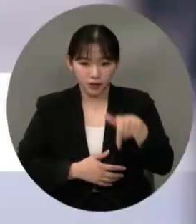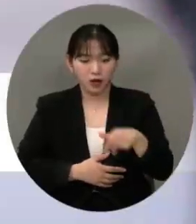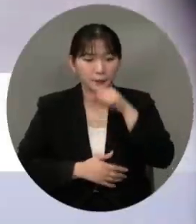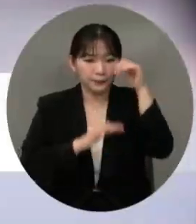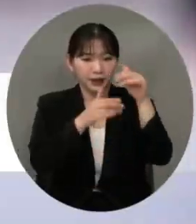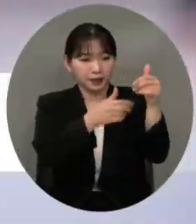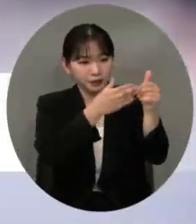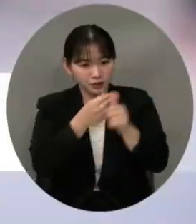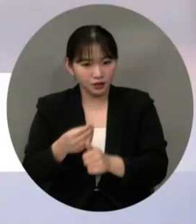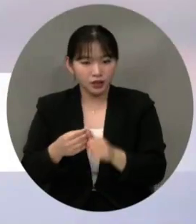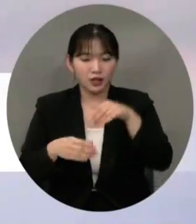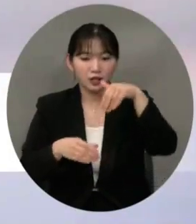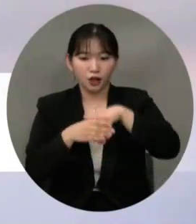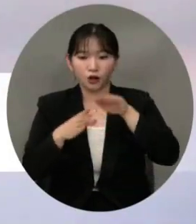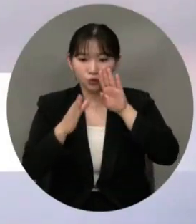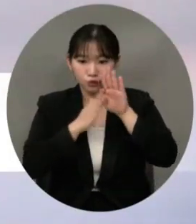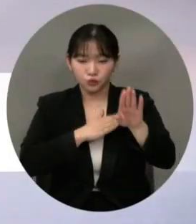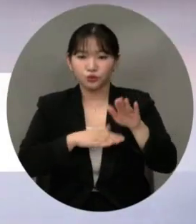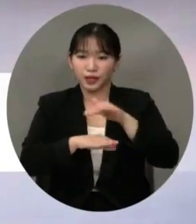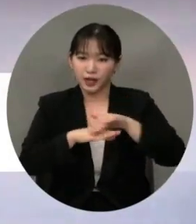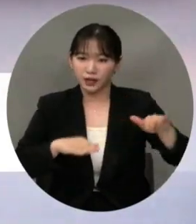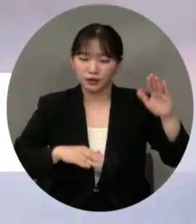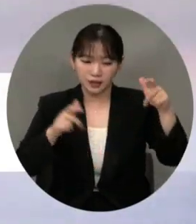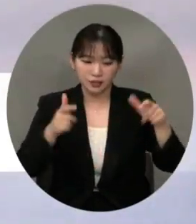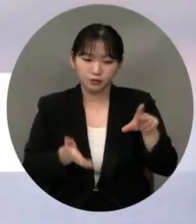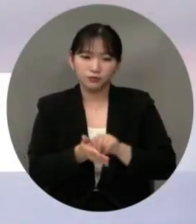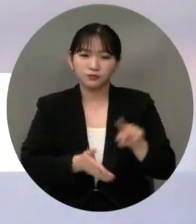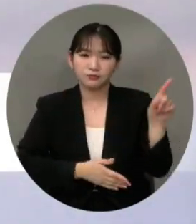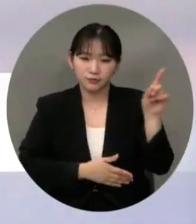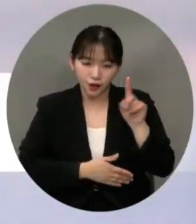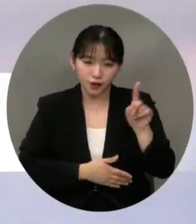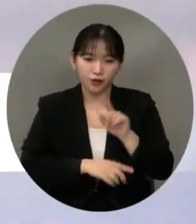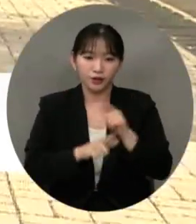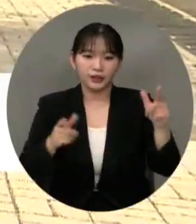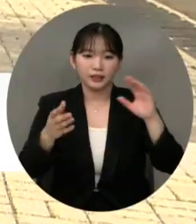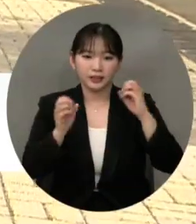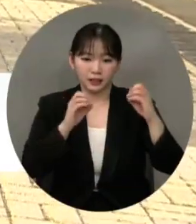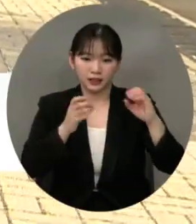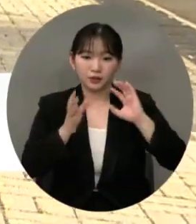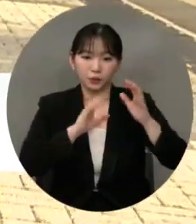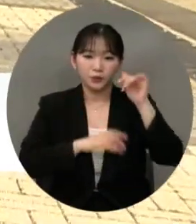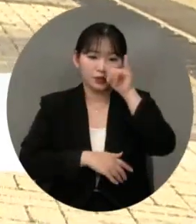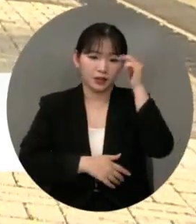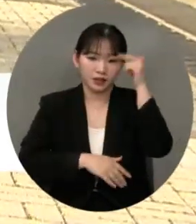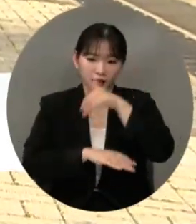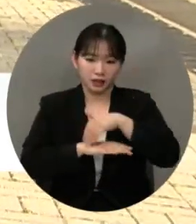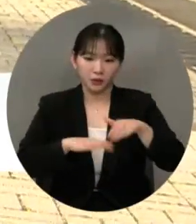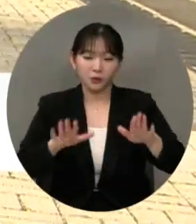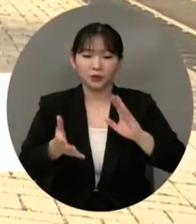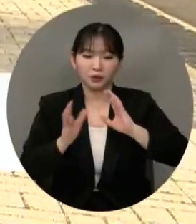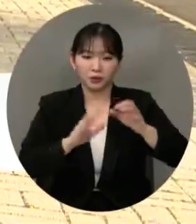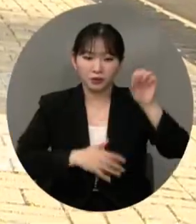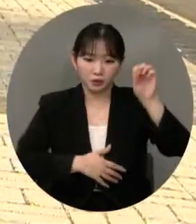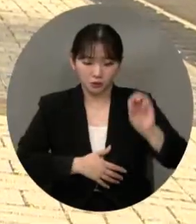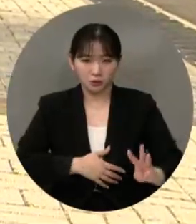총선 이후 정치권의 과제와 해결해야 할 지역 현안은 무엇인지 이야기를 나눠봅니다. 오늘 토론은